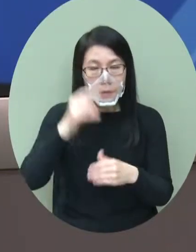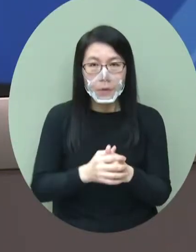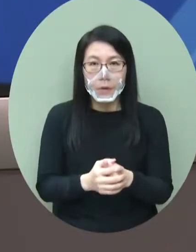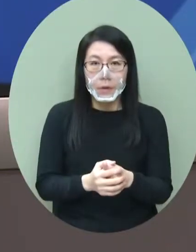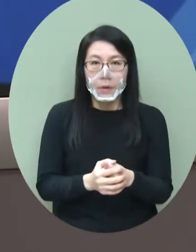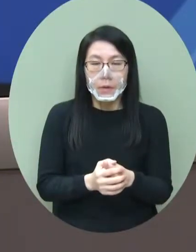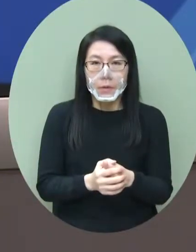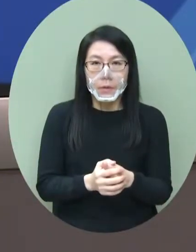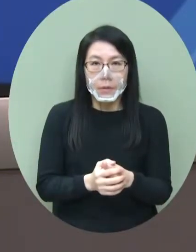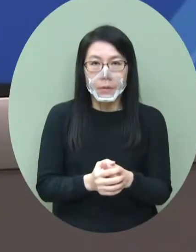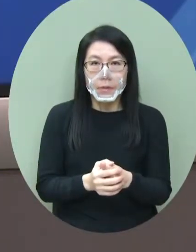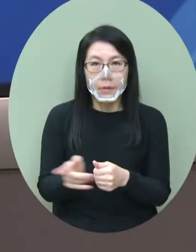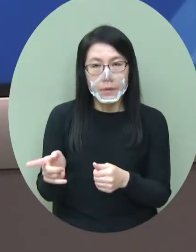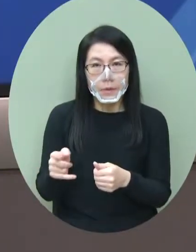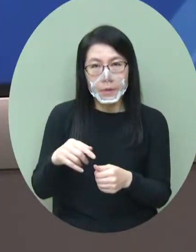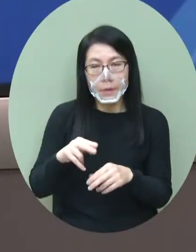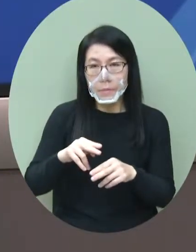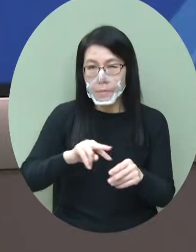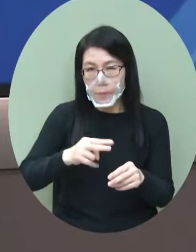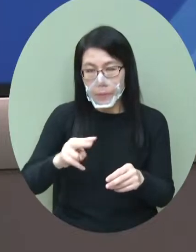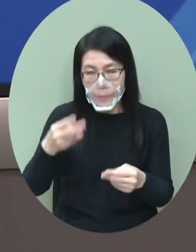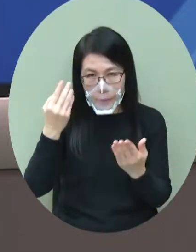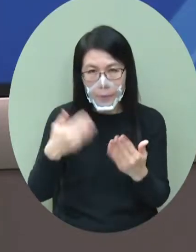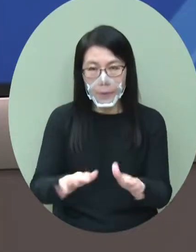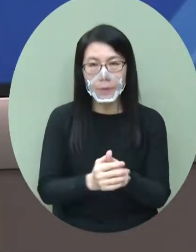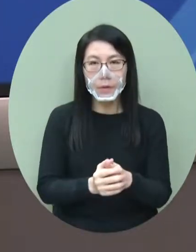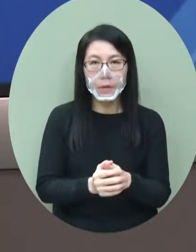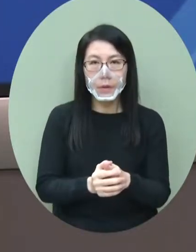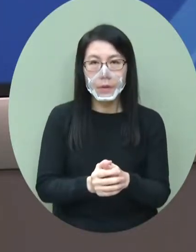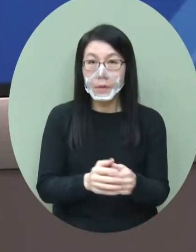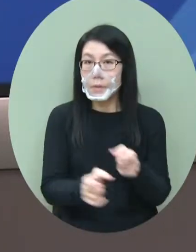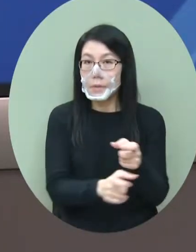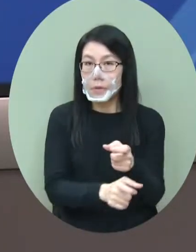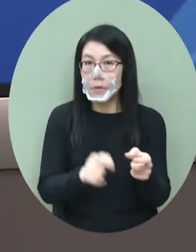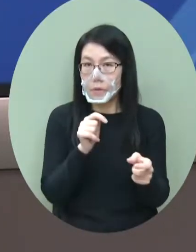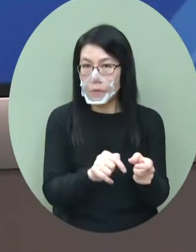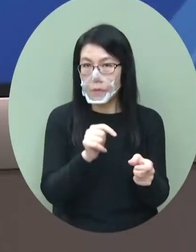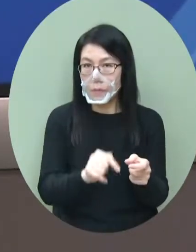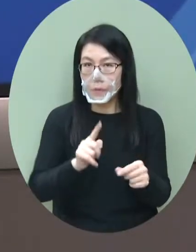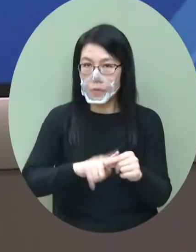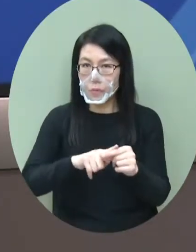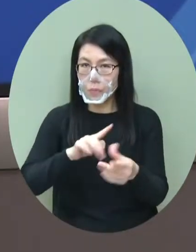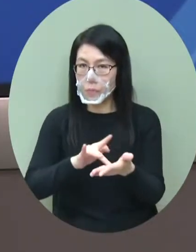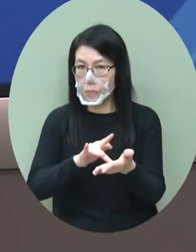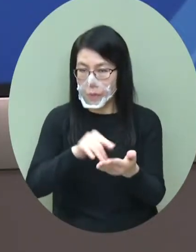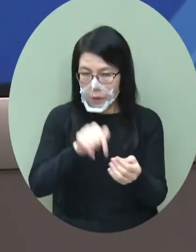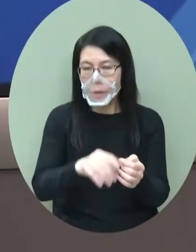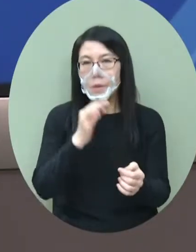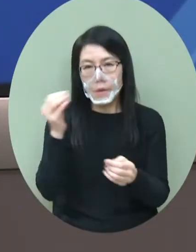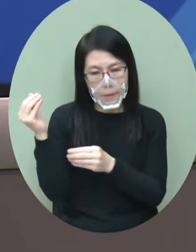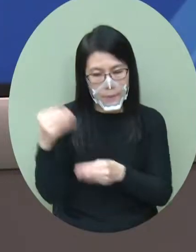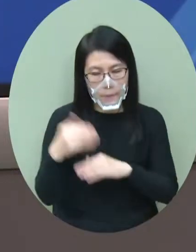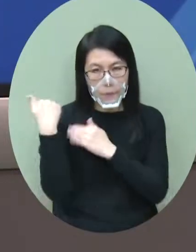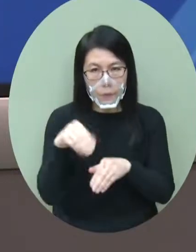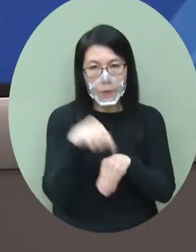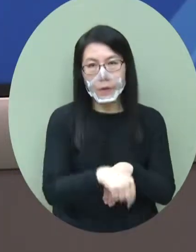售层面也知道，随着这个调整做好了以外，在市场上这些中成药是能够已